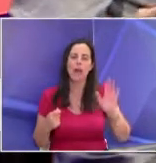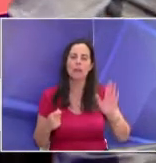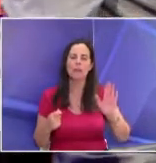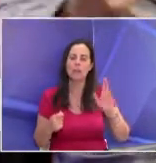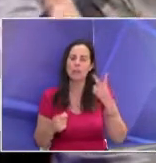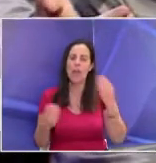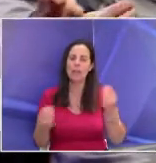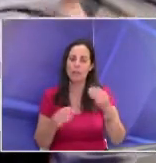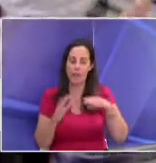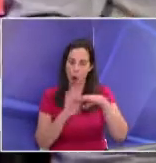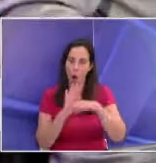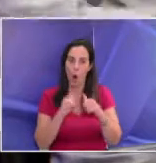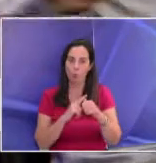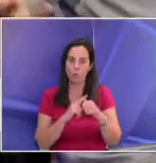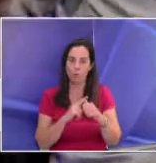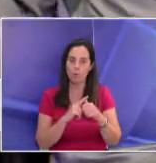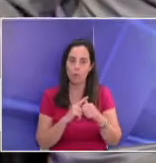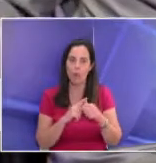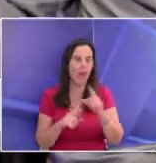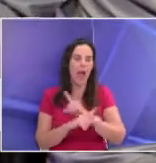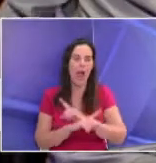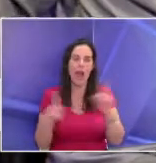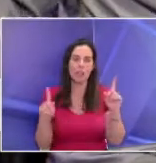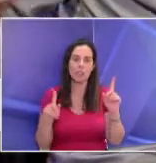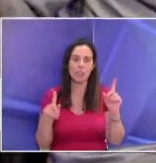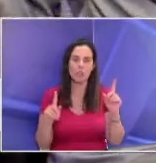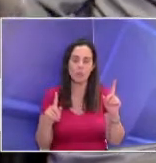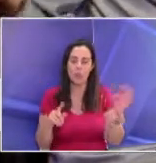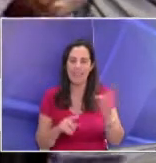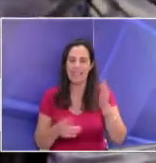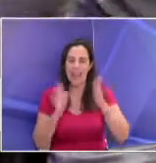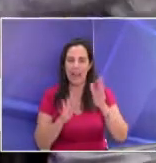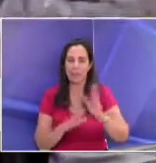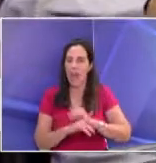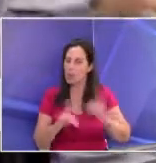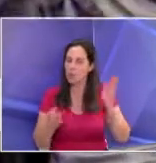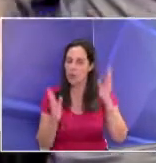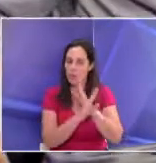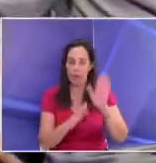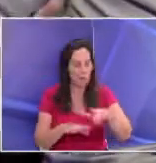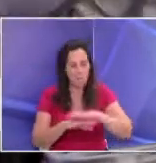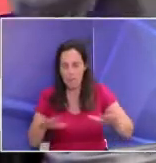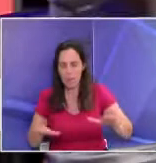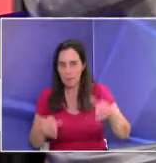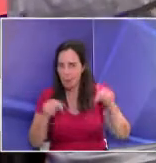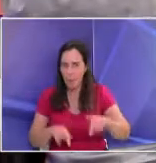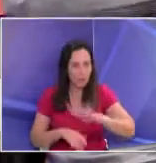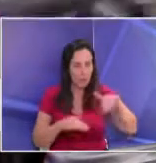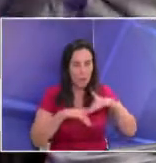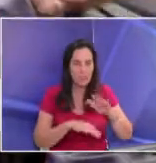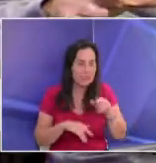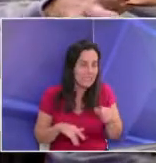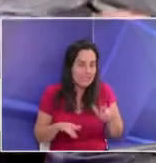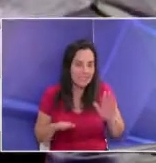מורכב משניים. החוק, זאת אומרת, אסור להסיק לאלימות או אסור להסיק לטרור גם על במה וגם באולפן פה וגם ברחוב,